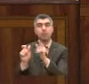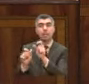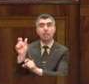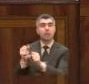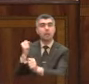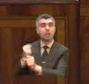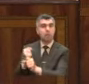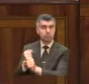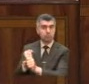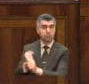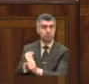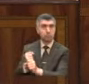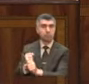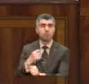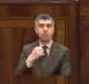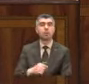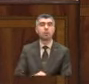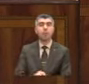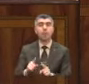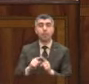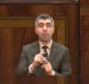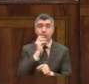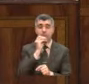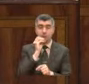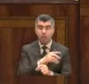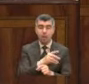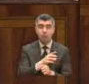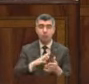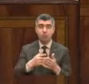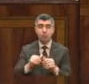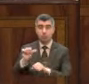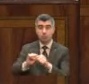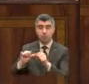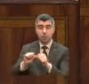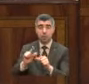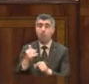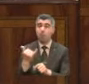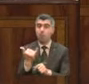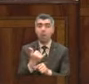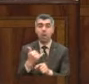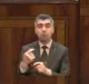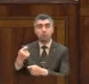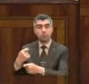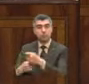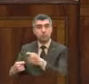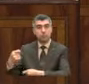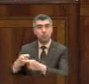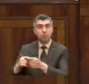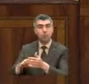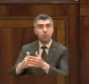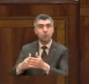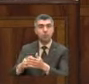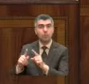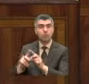السيدات والسادة النواب المحترمين أن معالجة النفايات تدوير ديال النفايات هذا واحد اقتصاد كبير جدا، كاين الآن بدأ يتجاوز حتى